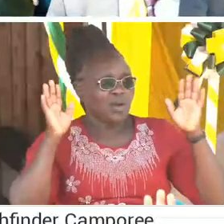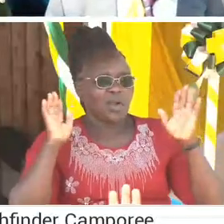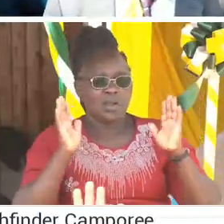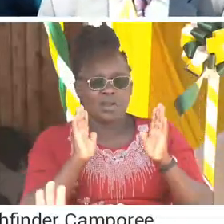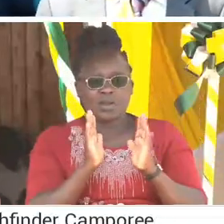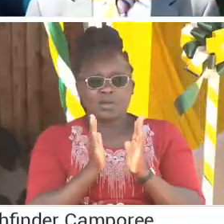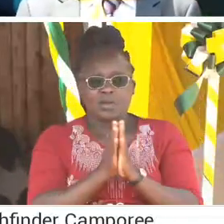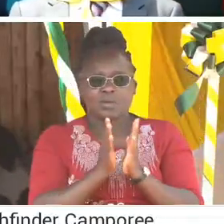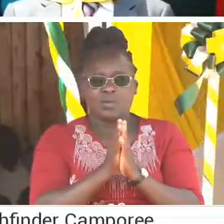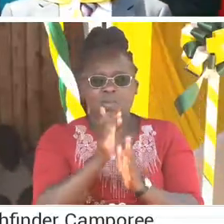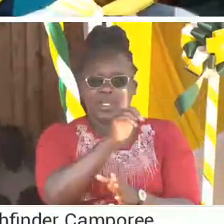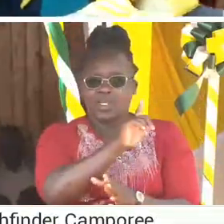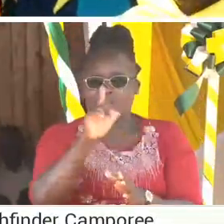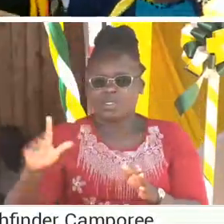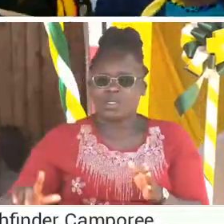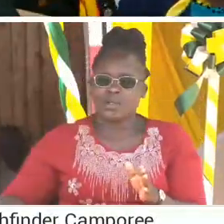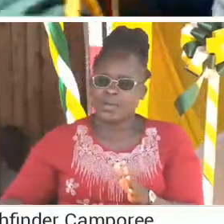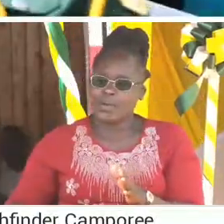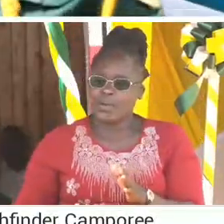Bwana sifiwe tena.